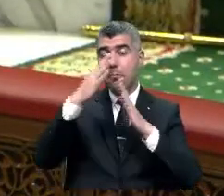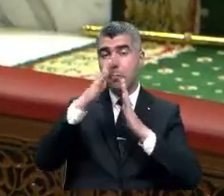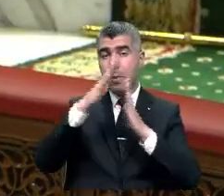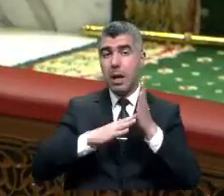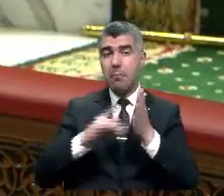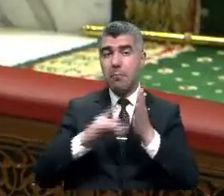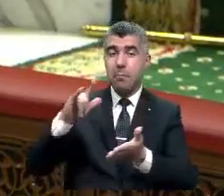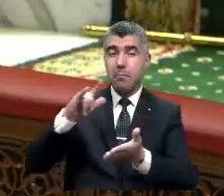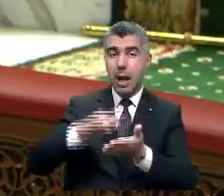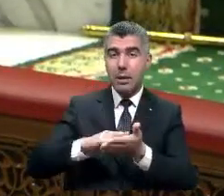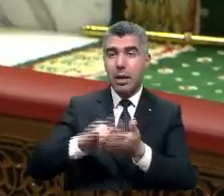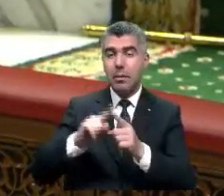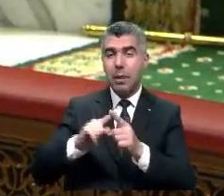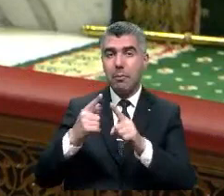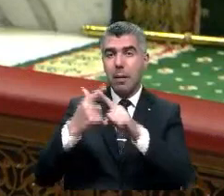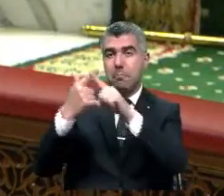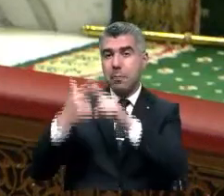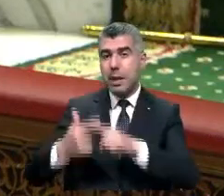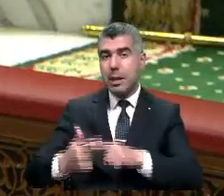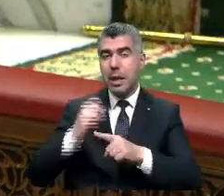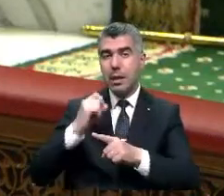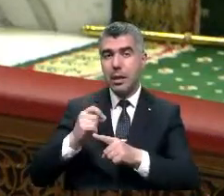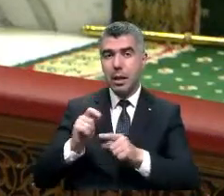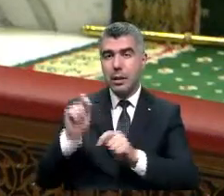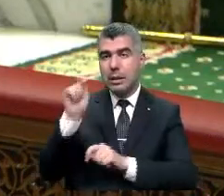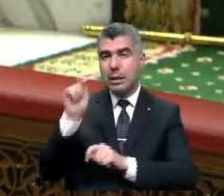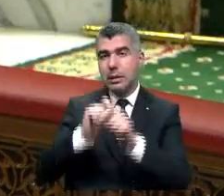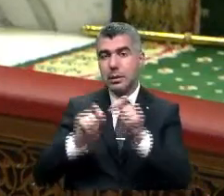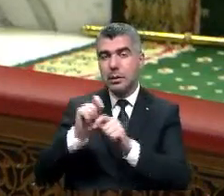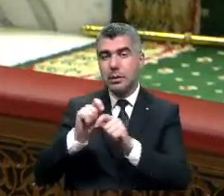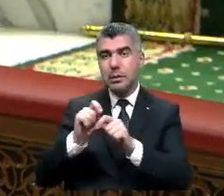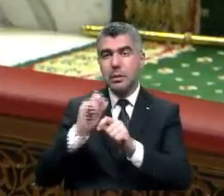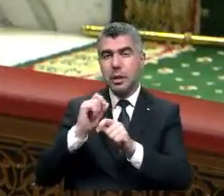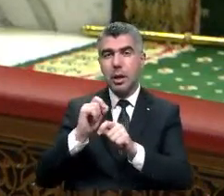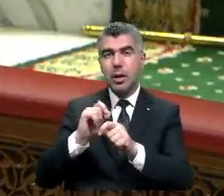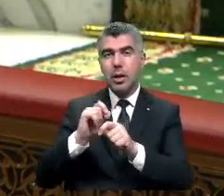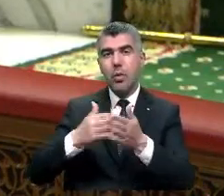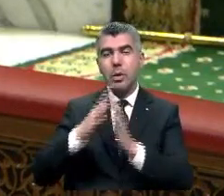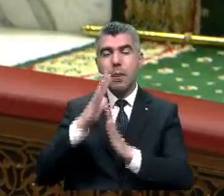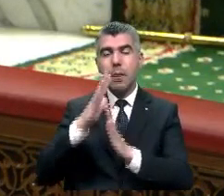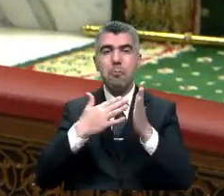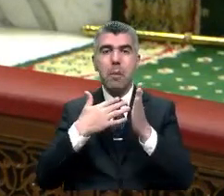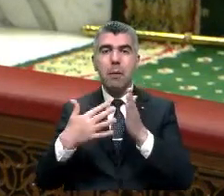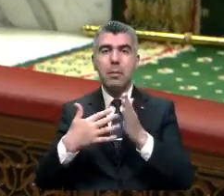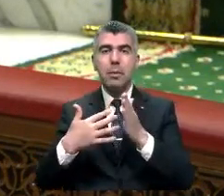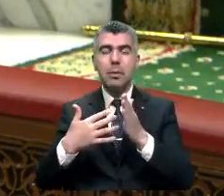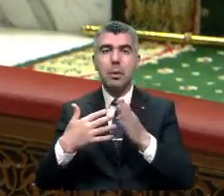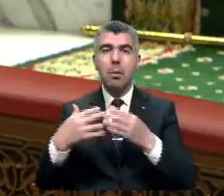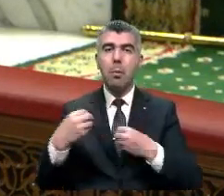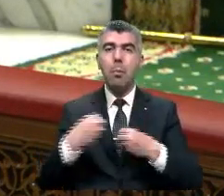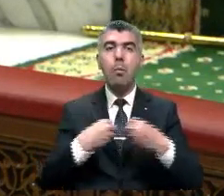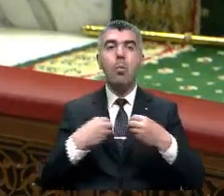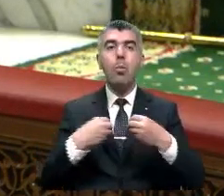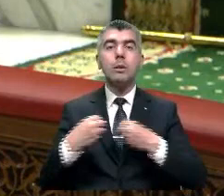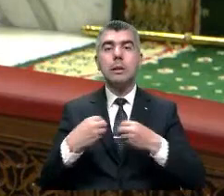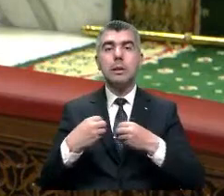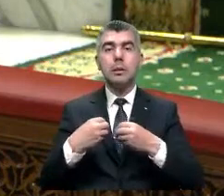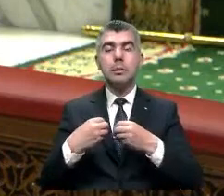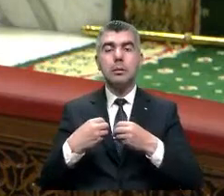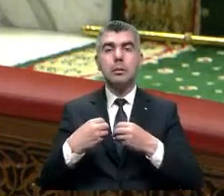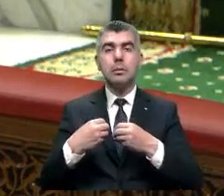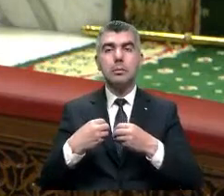تبرمج الاستثمارات ديالو في مجال المطارات وفق المخطط المديري اللي تنتوفروا